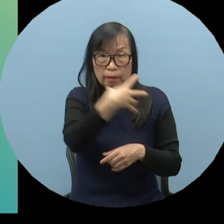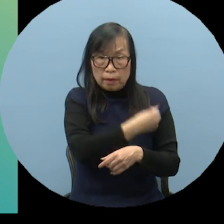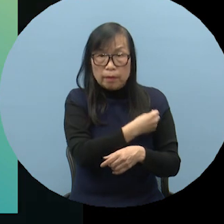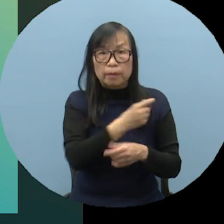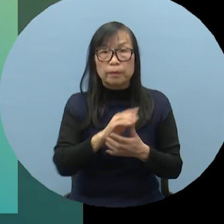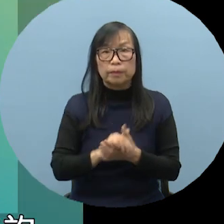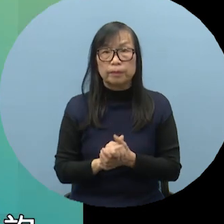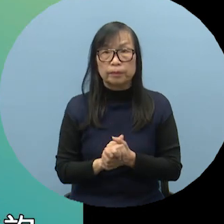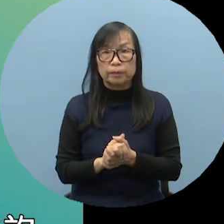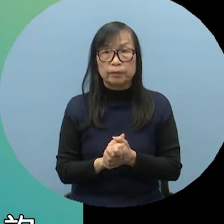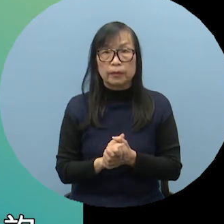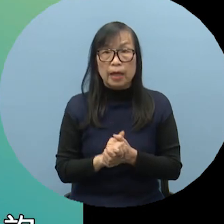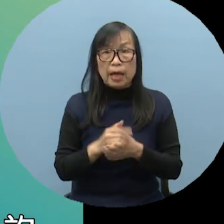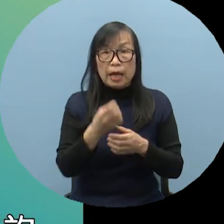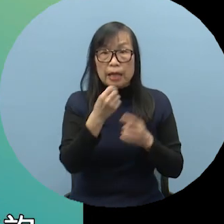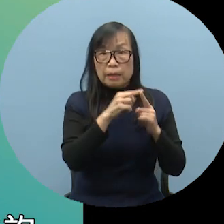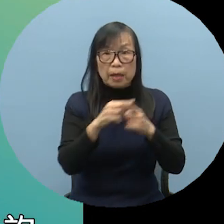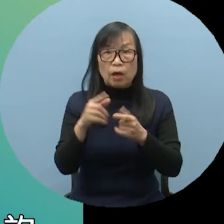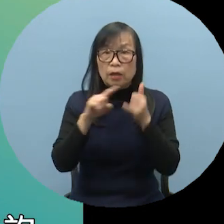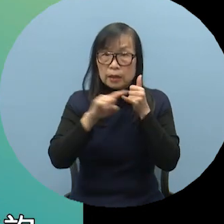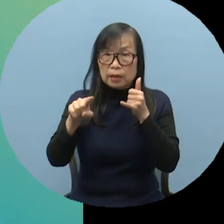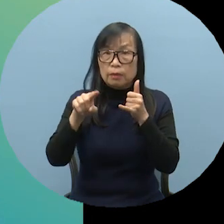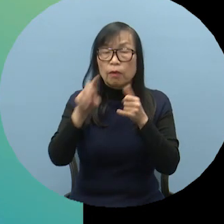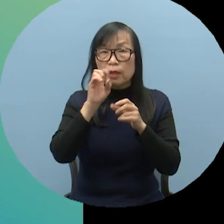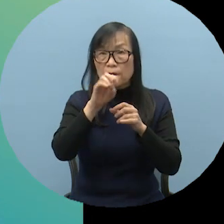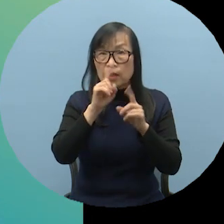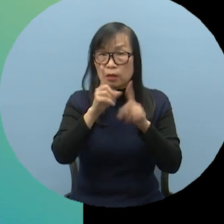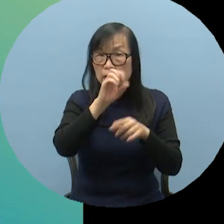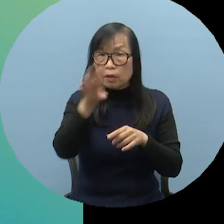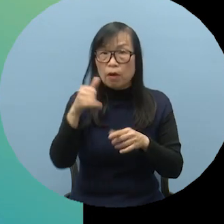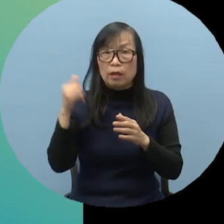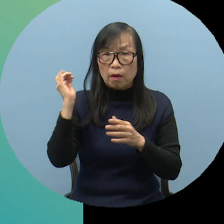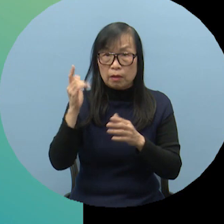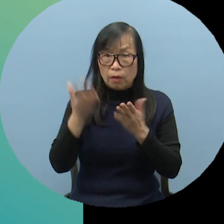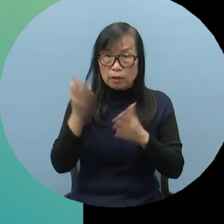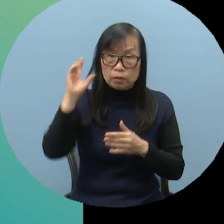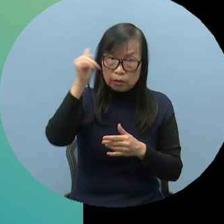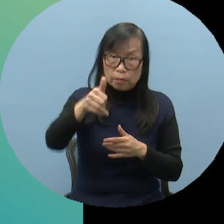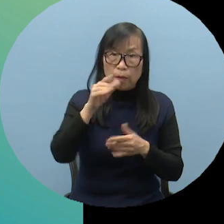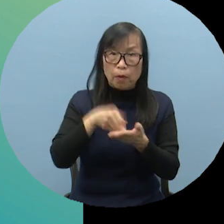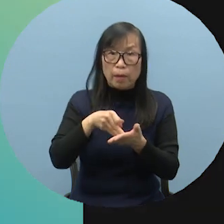市民可以致电预约或者查询，也都可以前往职场报名。